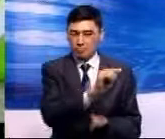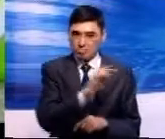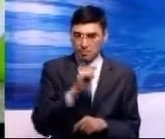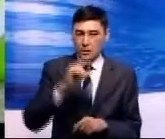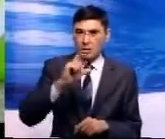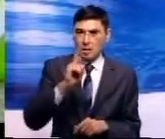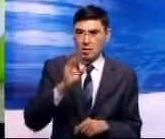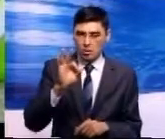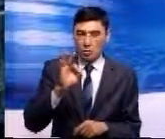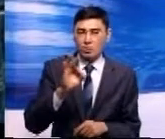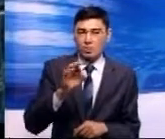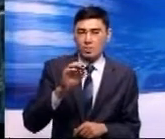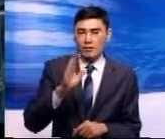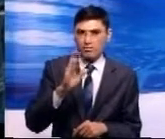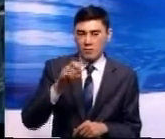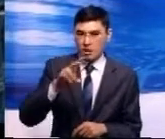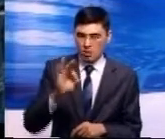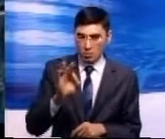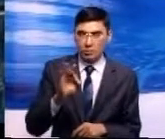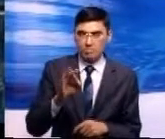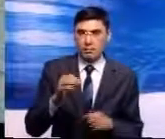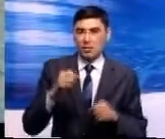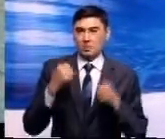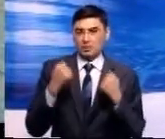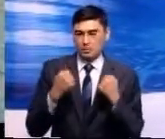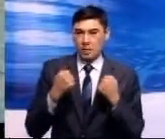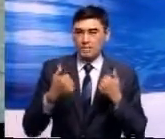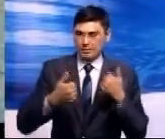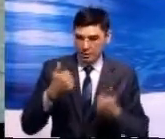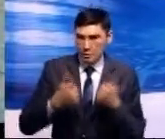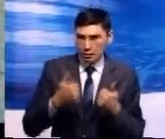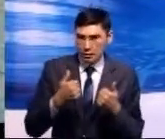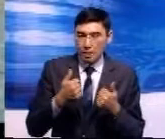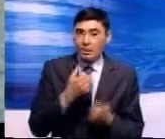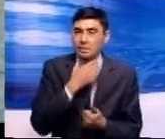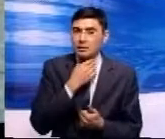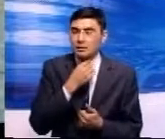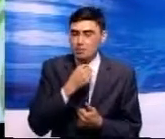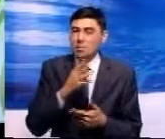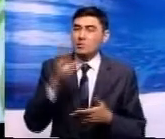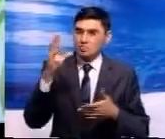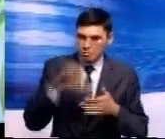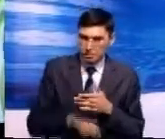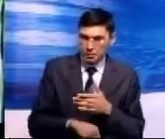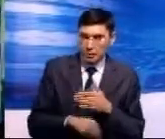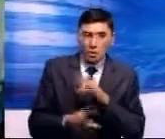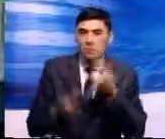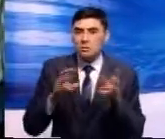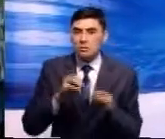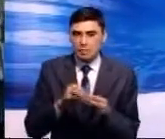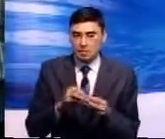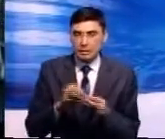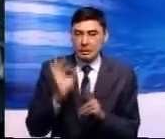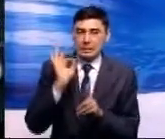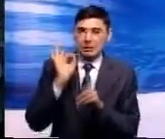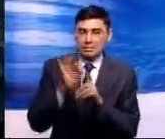более 4000 человек. Жители Семея также приняли активное участие в данном спортивном мероприятии. Его главной целью стало оказание